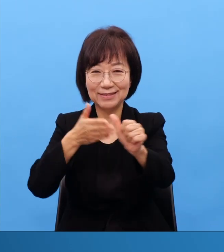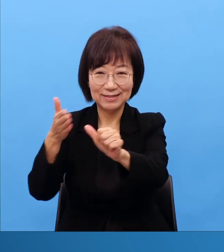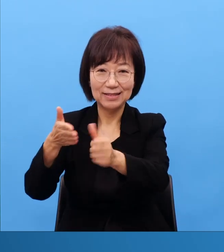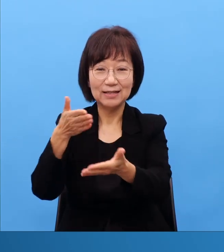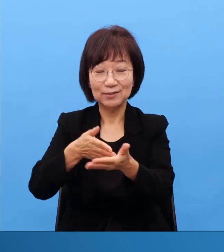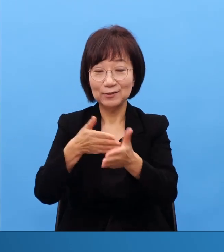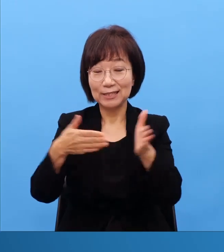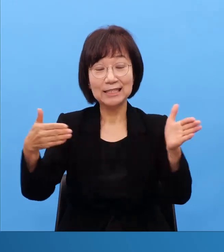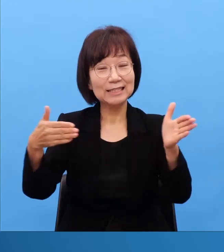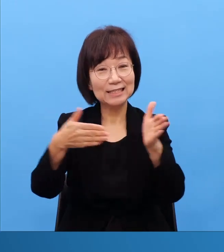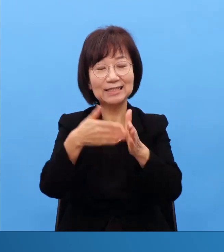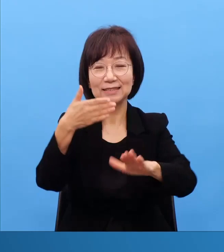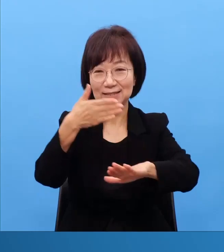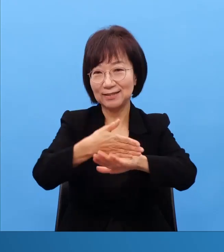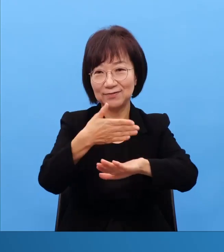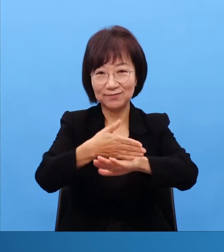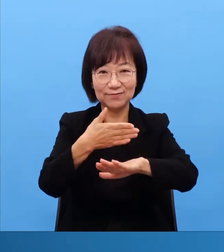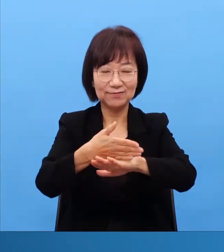고맙습니다.